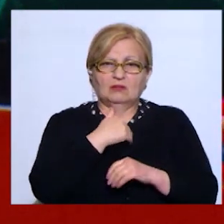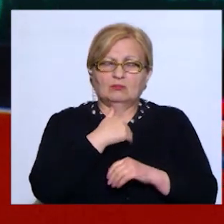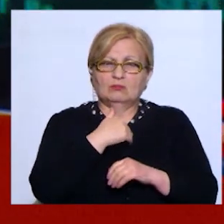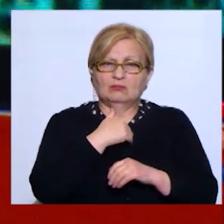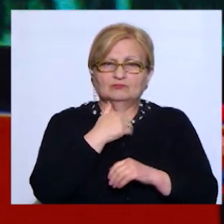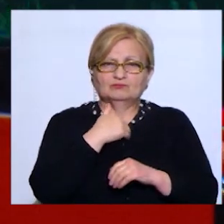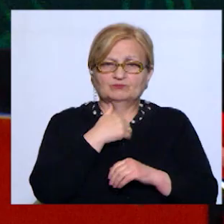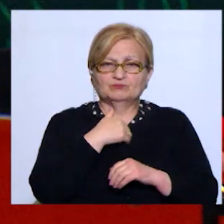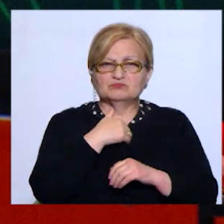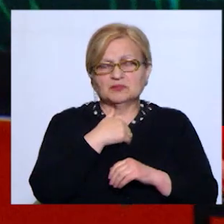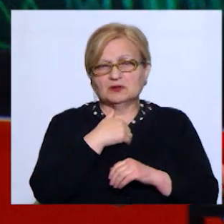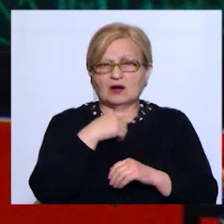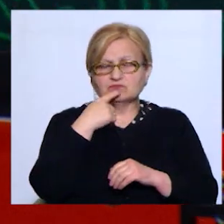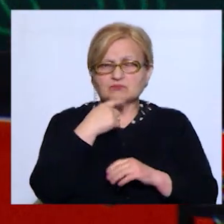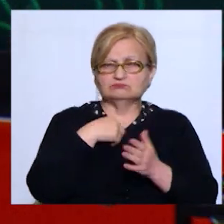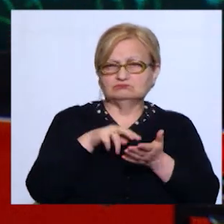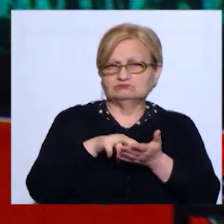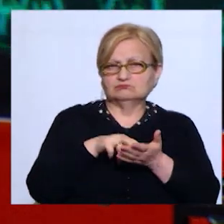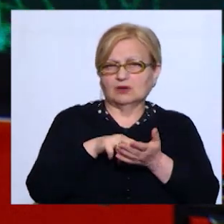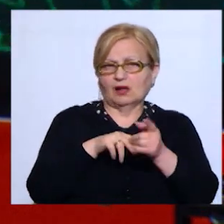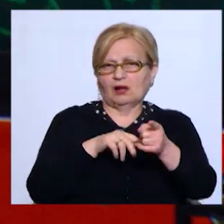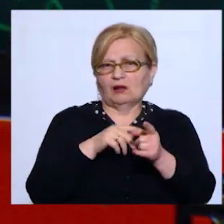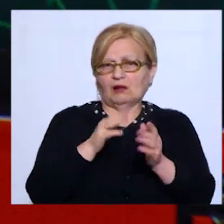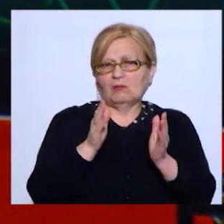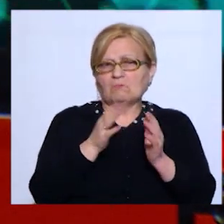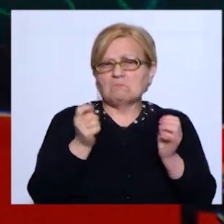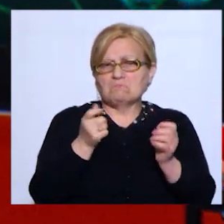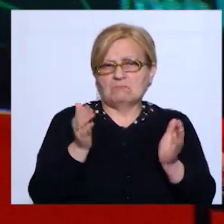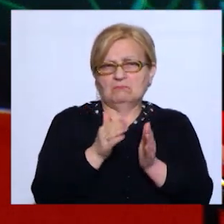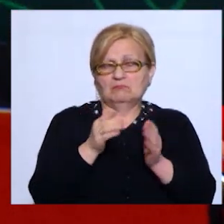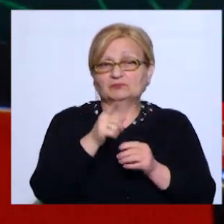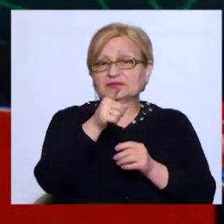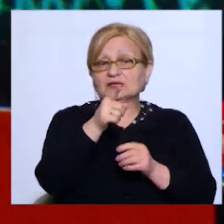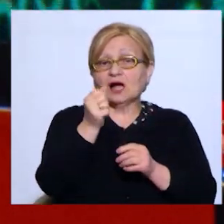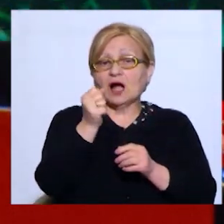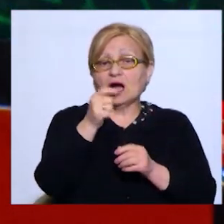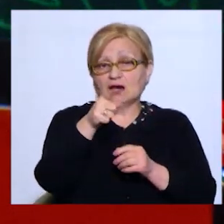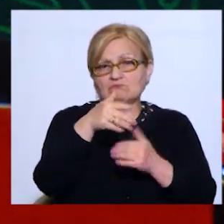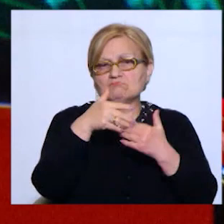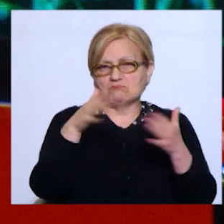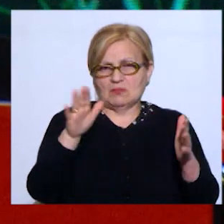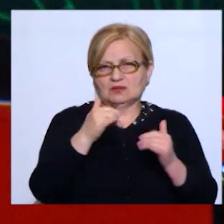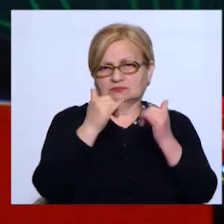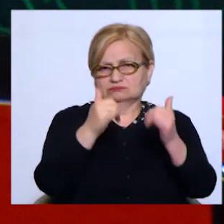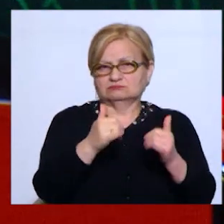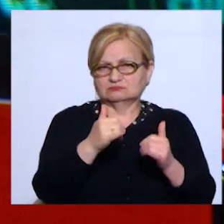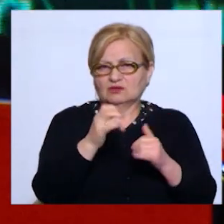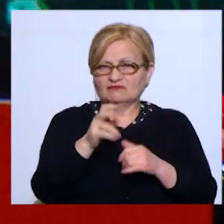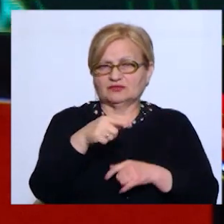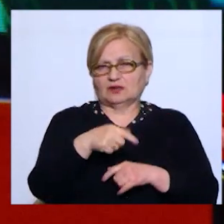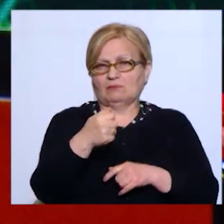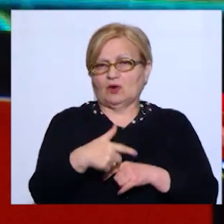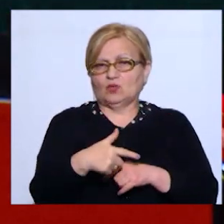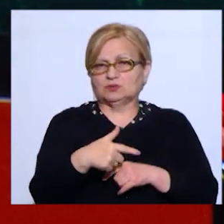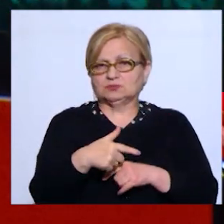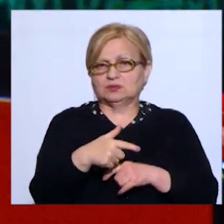არ გავრისკო, აიქო რისკებს ვაფასებ, ხო? აი ჩემთვის ამ მოთამაშეს უფრო მივანიჭებ თქვათ უპირატესობას, ვიდრე მე